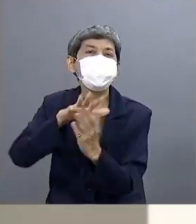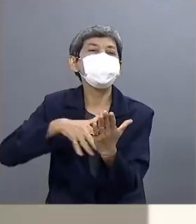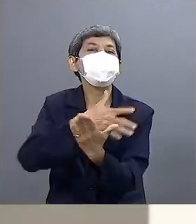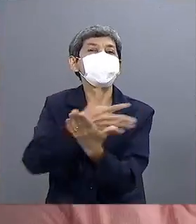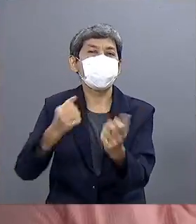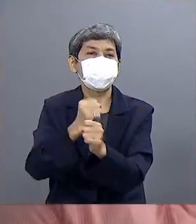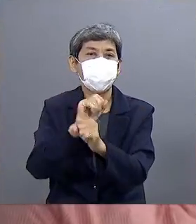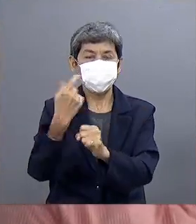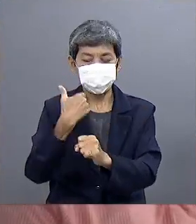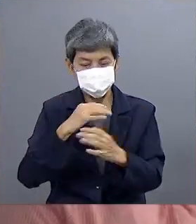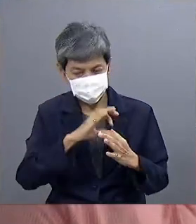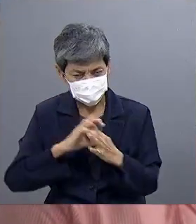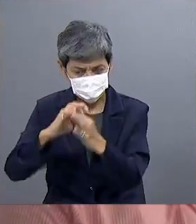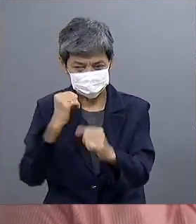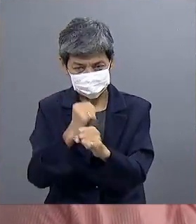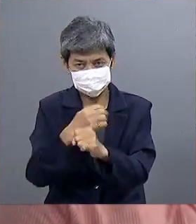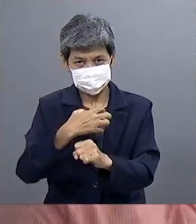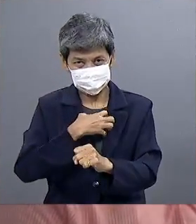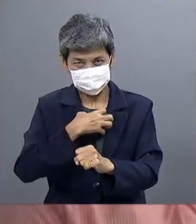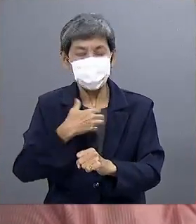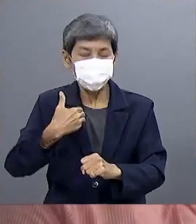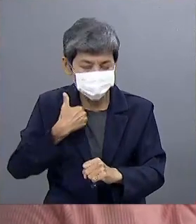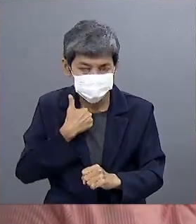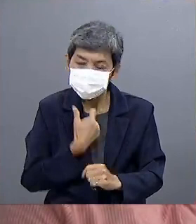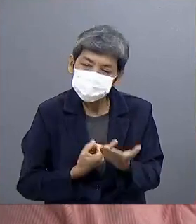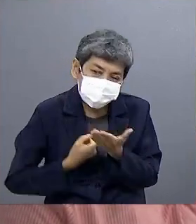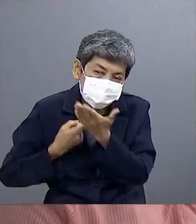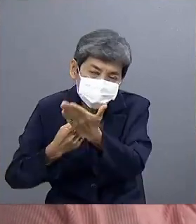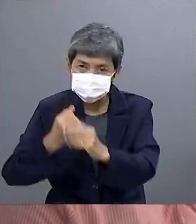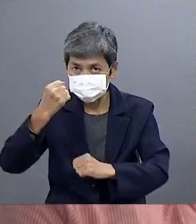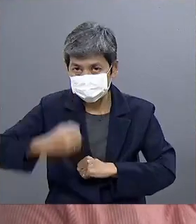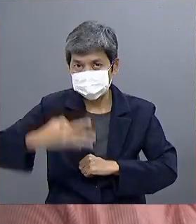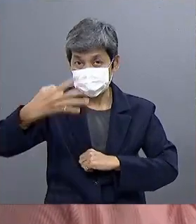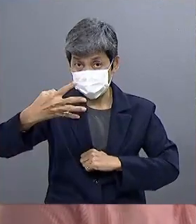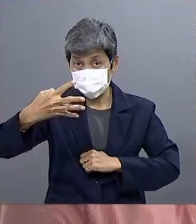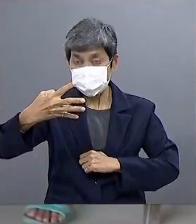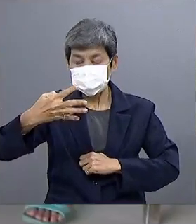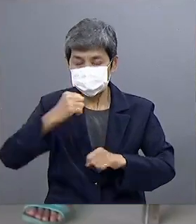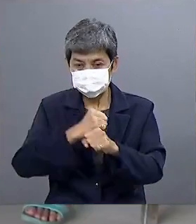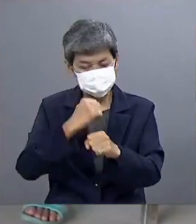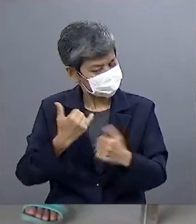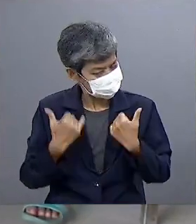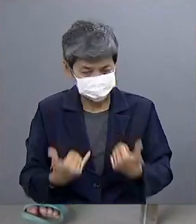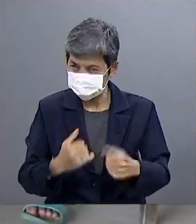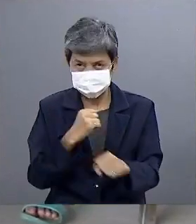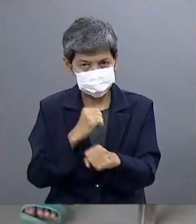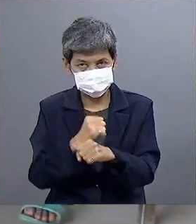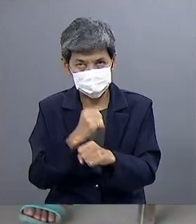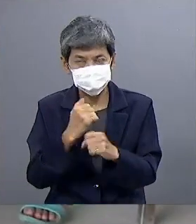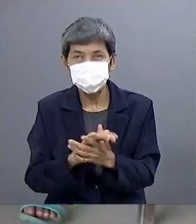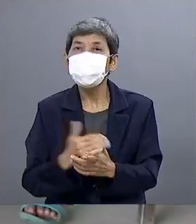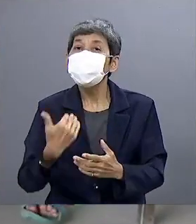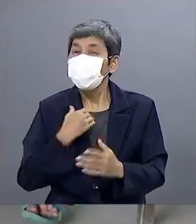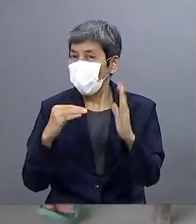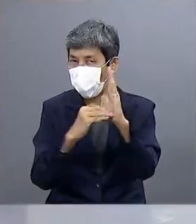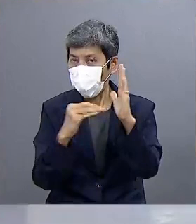ดคล้องกับสถานการณ์ก็มีการเสนอ4มาตรการใหม่นะคะจะใช้ทันทีนะคะคุณพึ่งนภาโดยใช้ในกรุงเทพมหาน